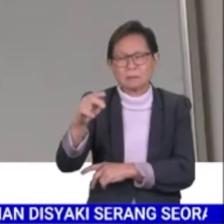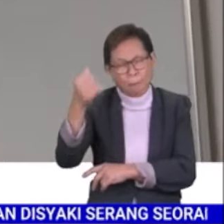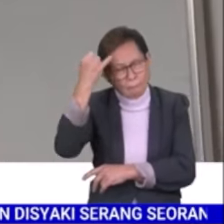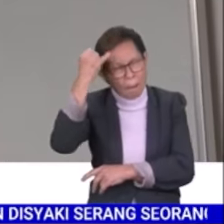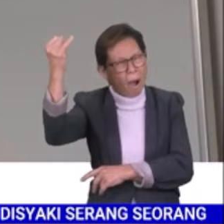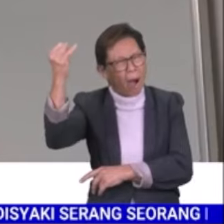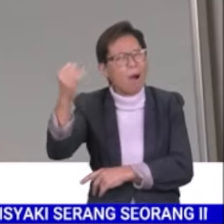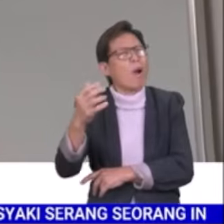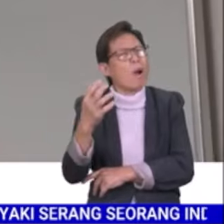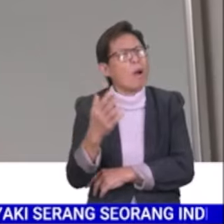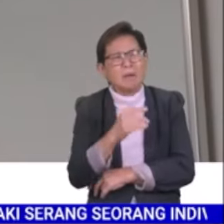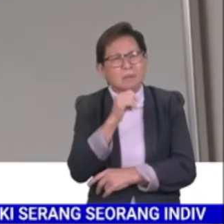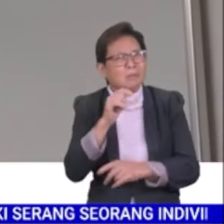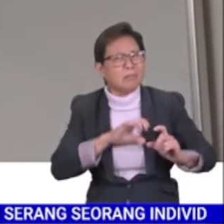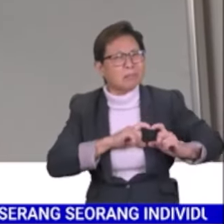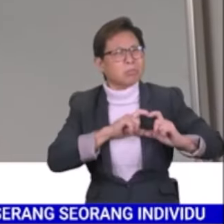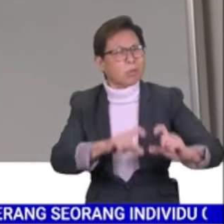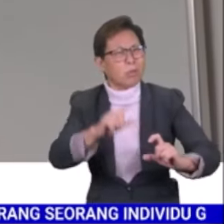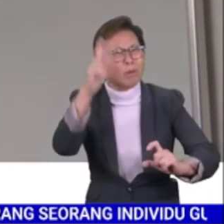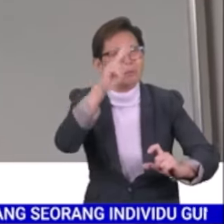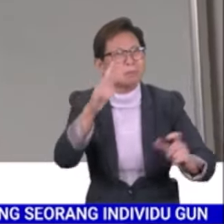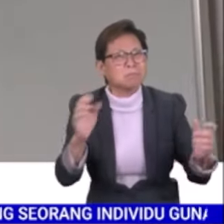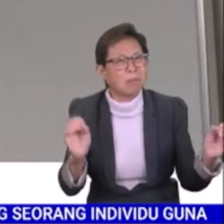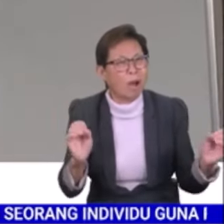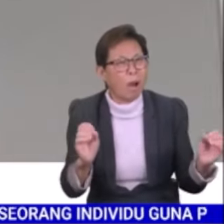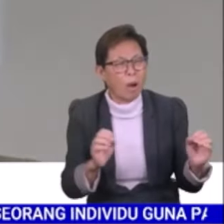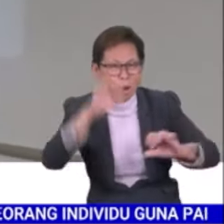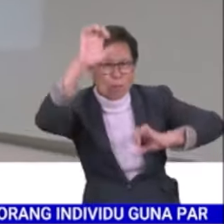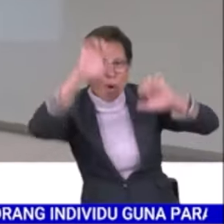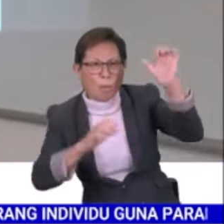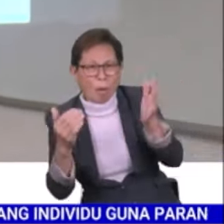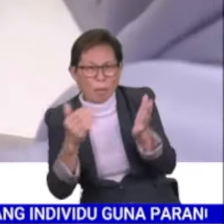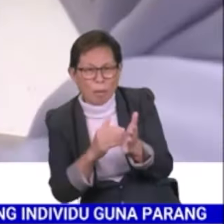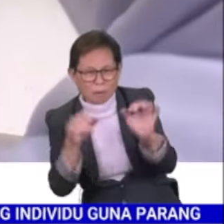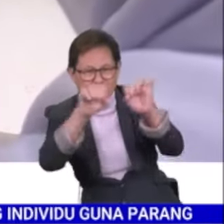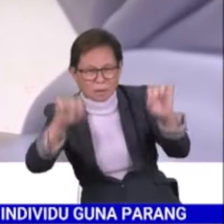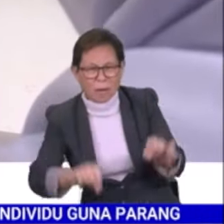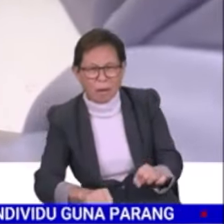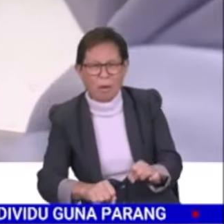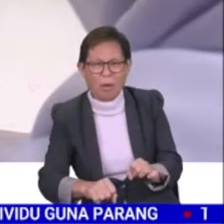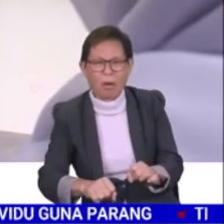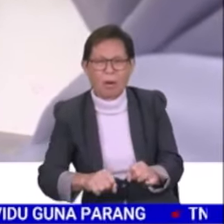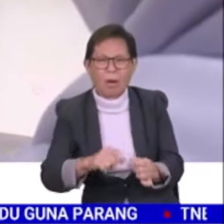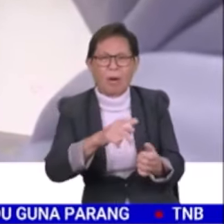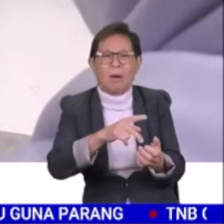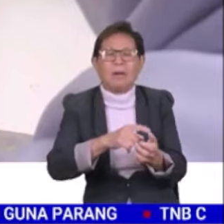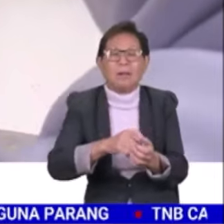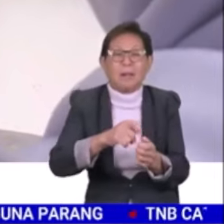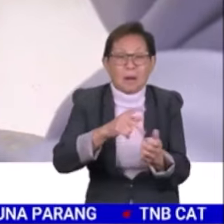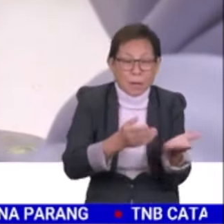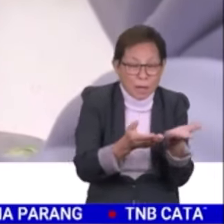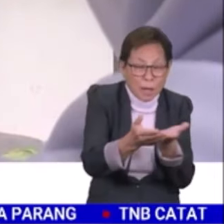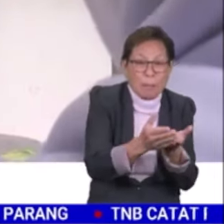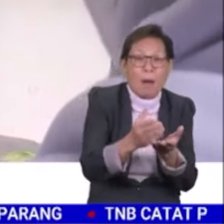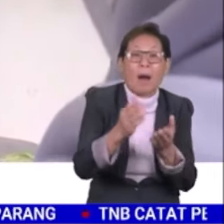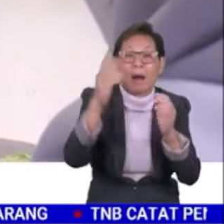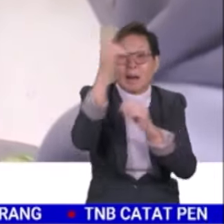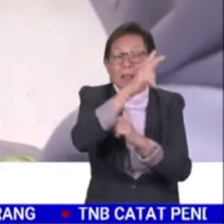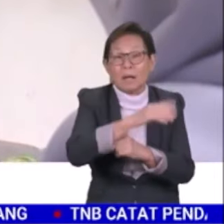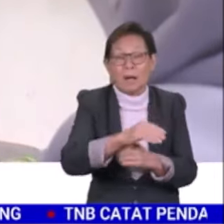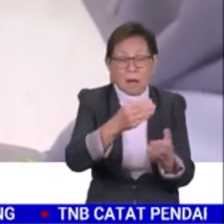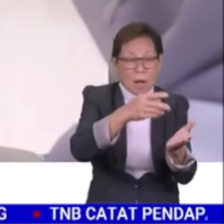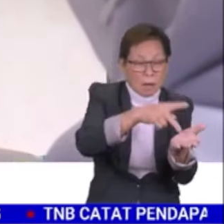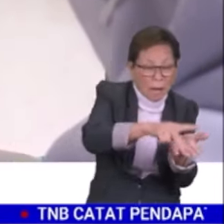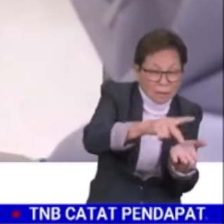berpandangan tiada sebarang komitmen diberikan kerajaan untuk menilai semula sistem saraan baharu perkhidmatan awam melalui model gaji dan